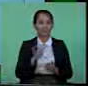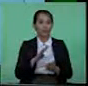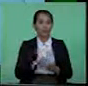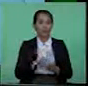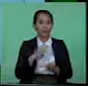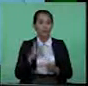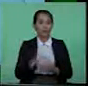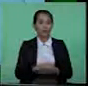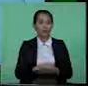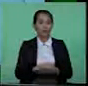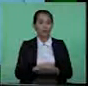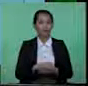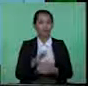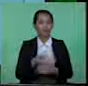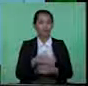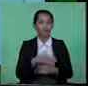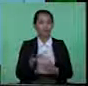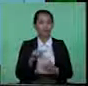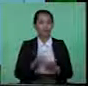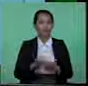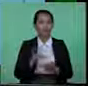7930 bilan 65 ning bo'linmasi